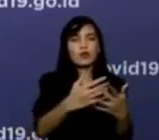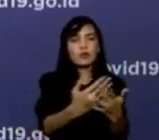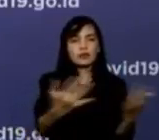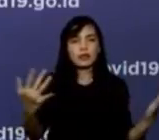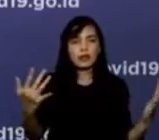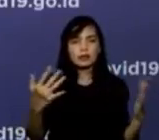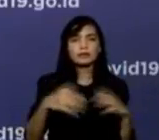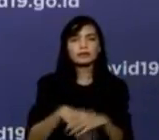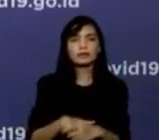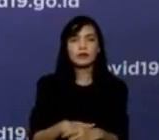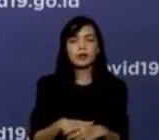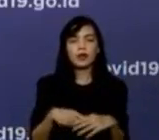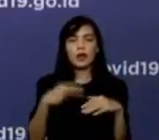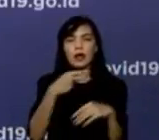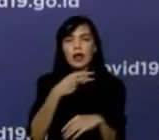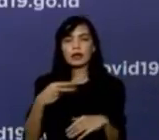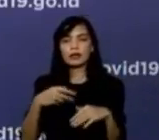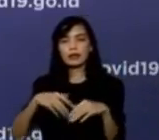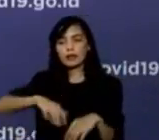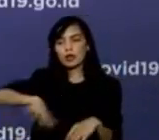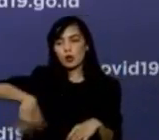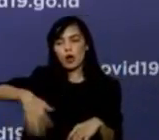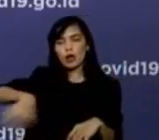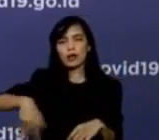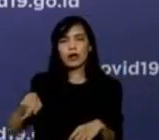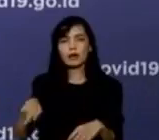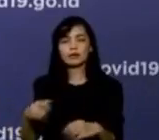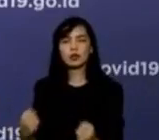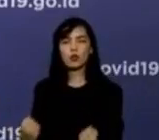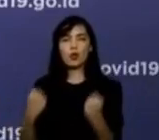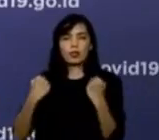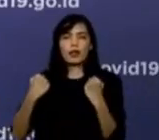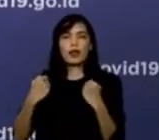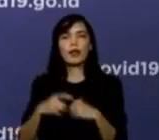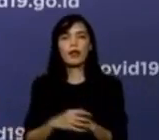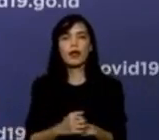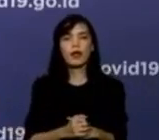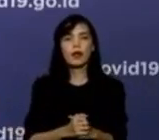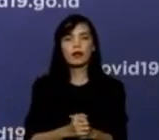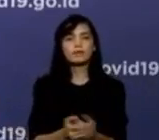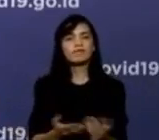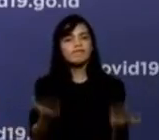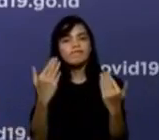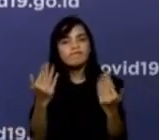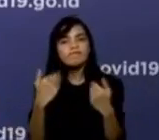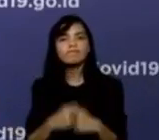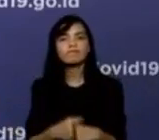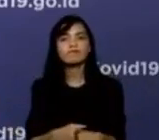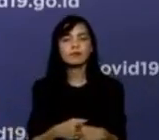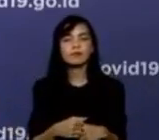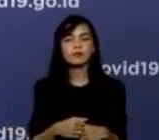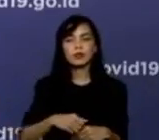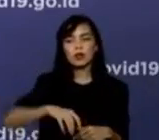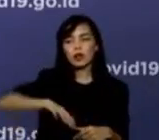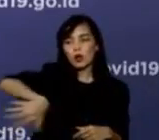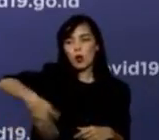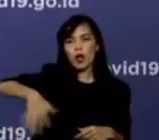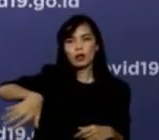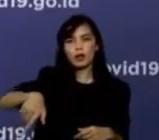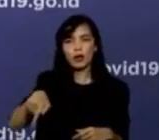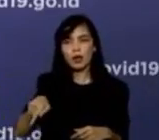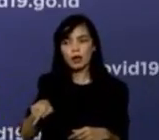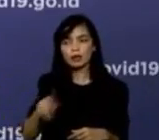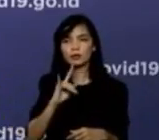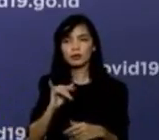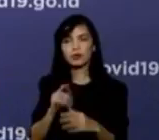karena itu, basis keluarga adalah kekuatan dasar kita. Mari di tengah keluarga